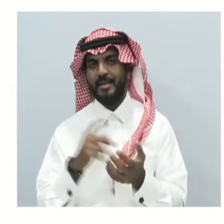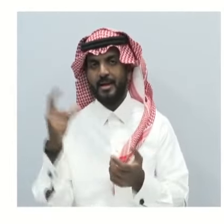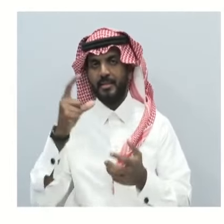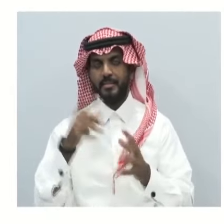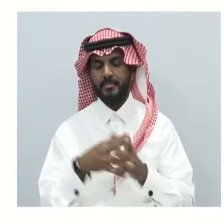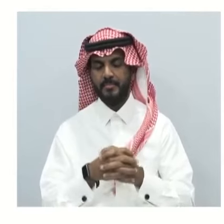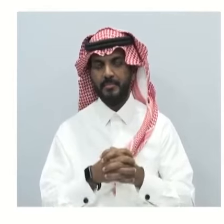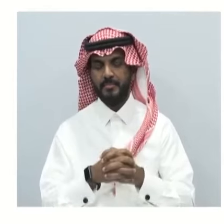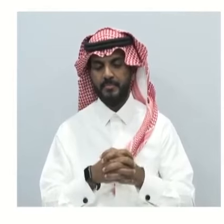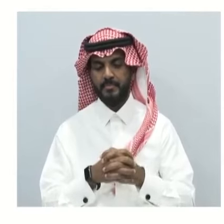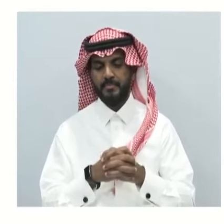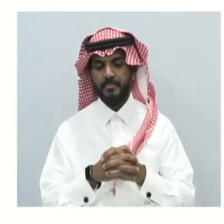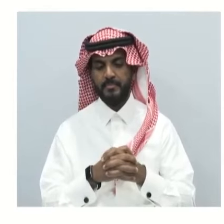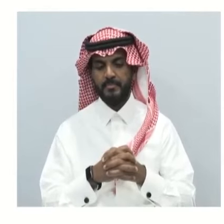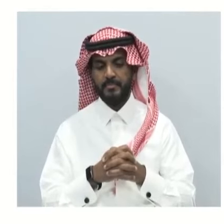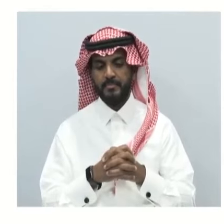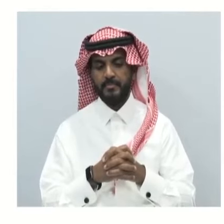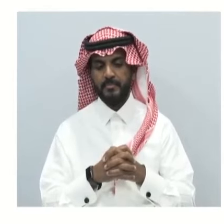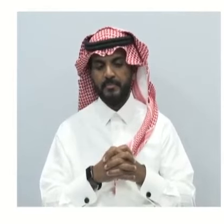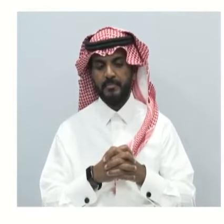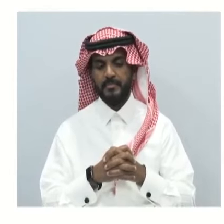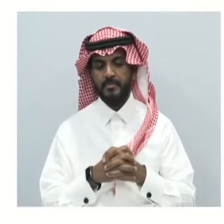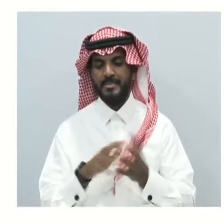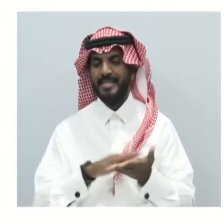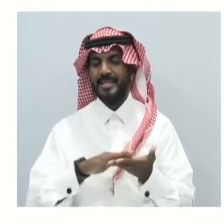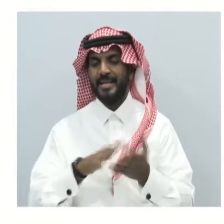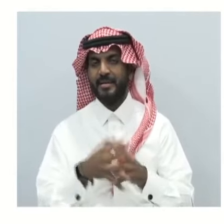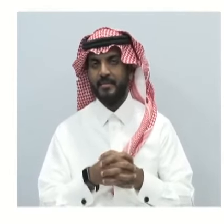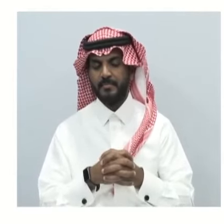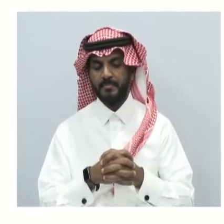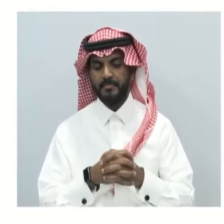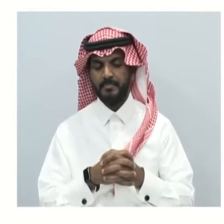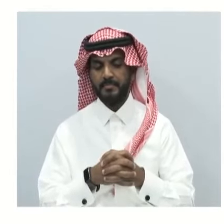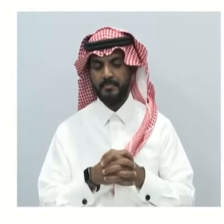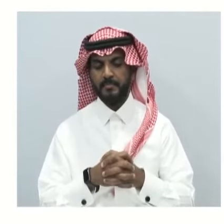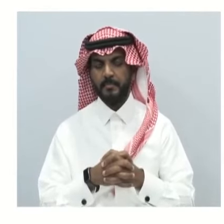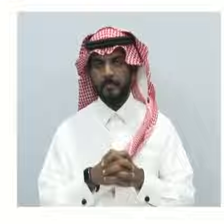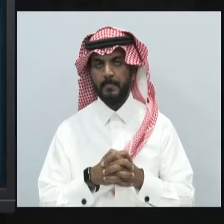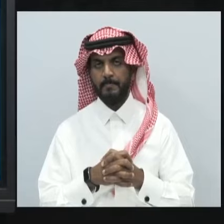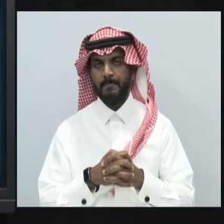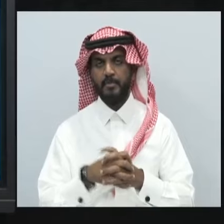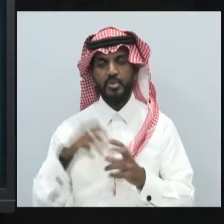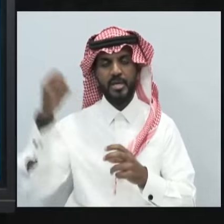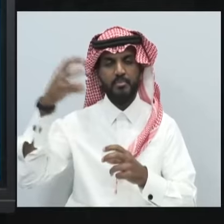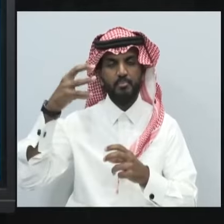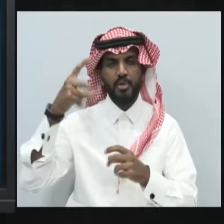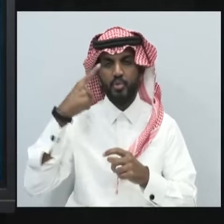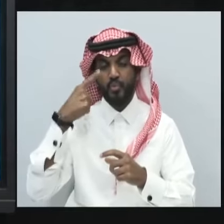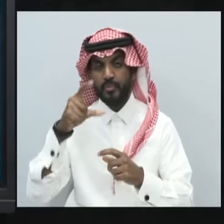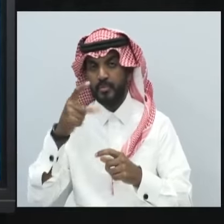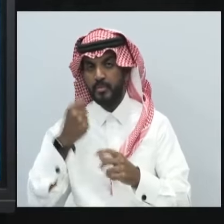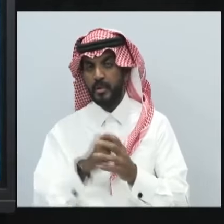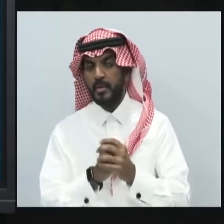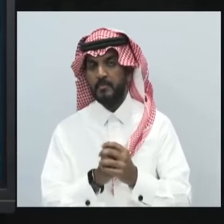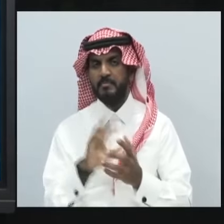سطح الارض ماذا تسمى الجانب المضاء من القمر والتي يمكننا